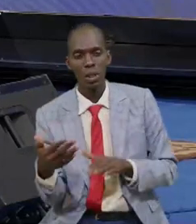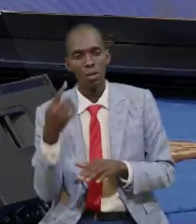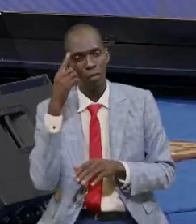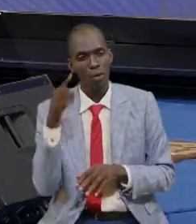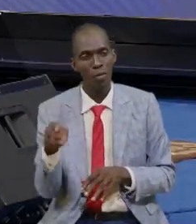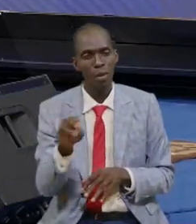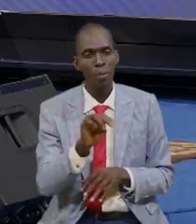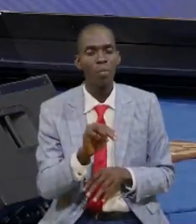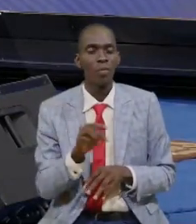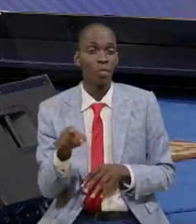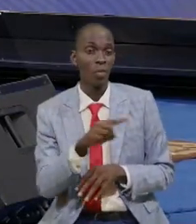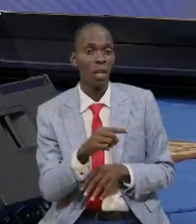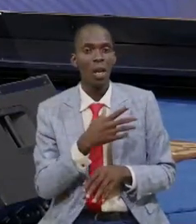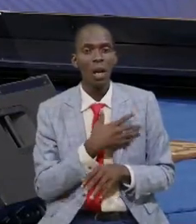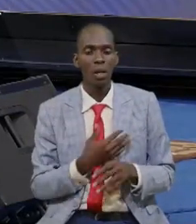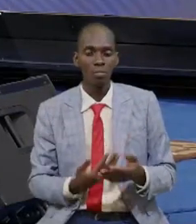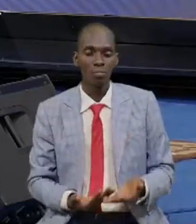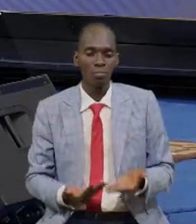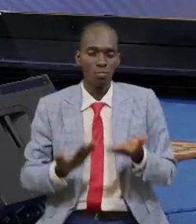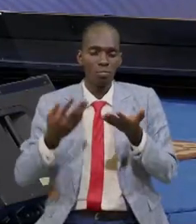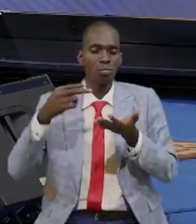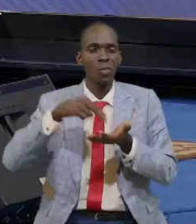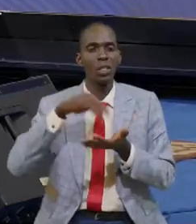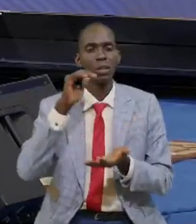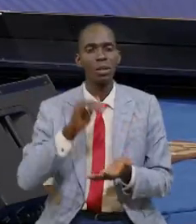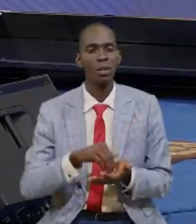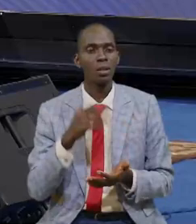et ressuscité pour eux.